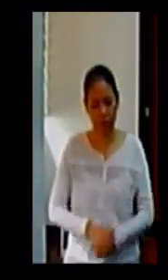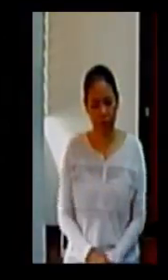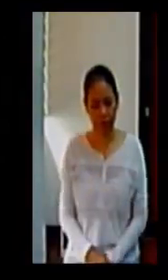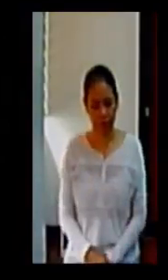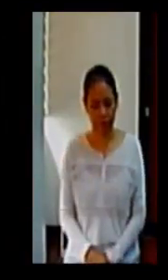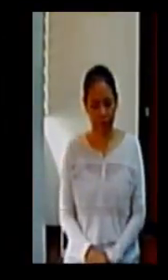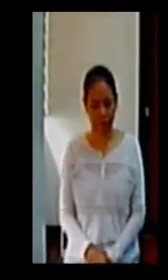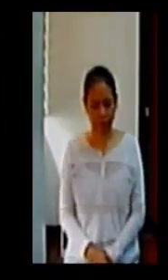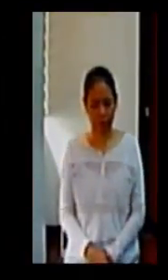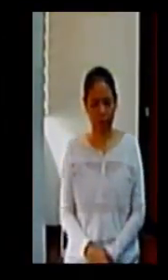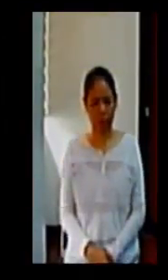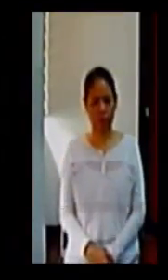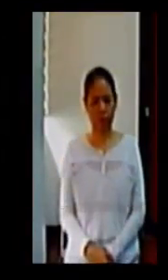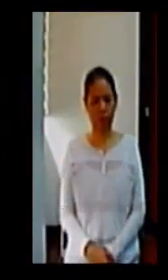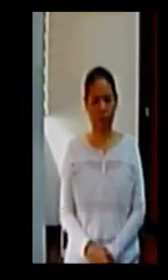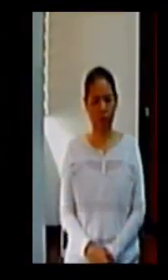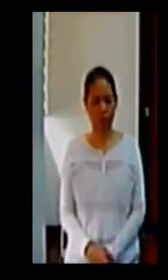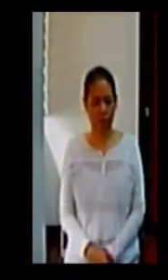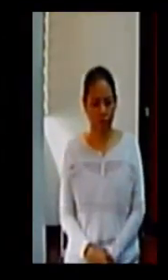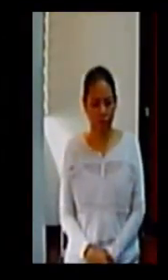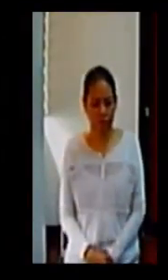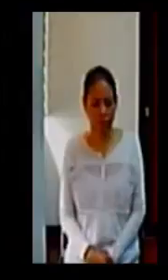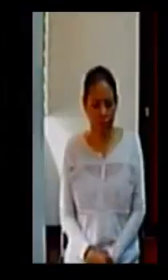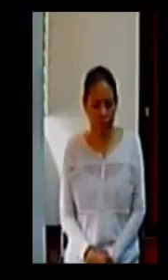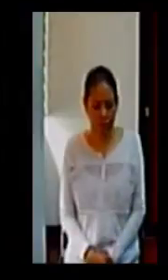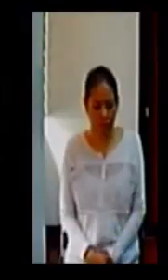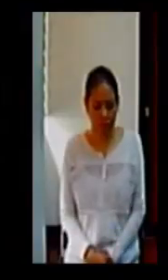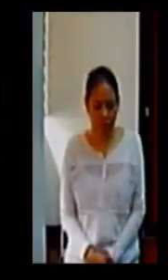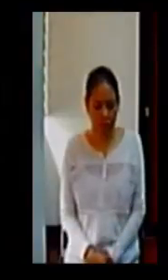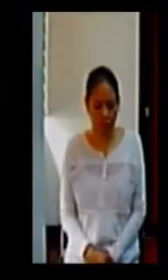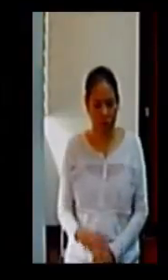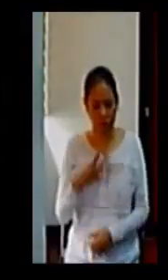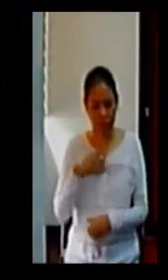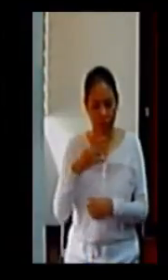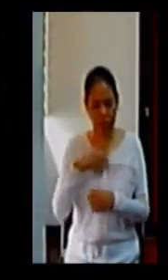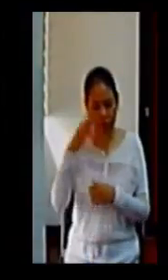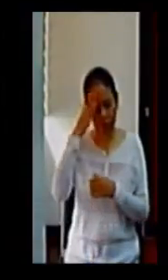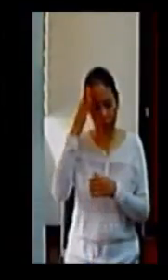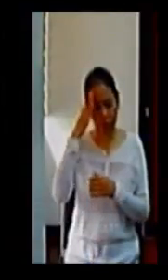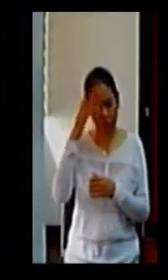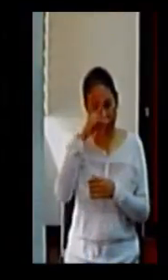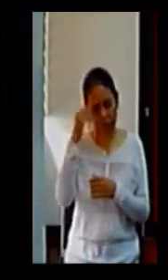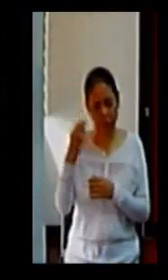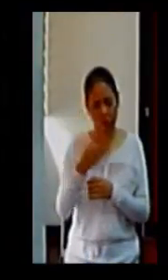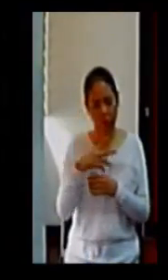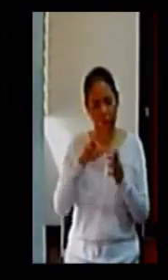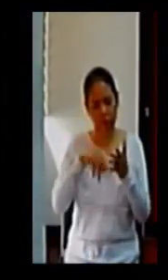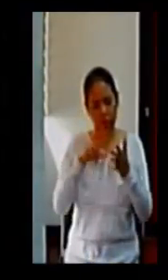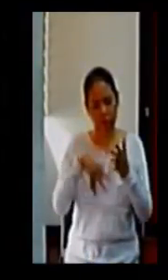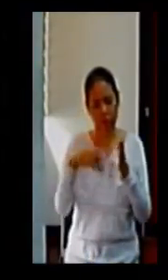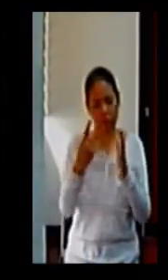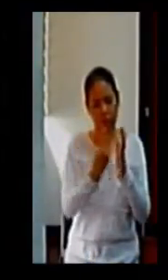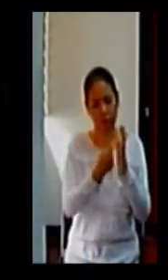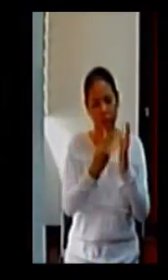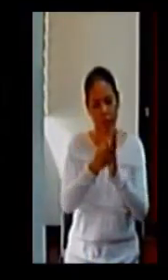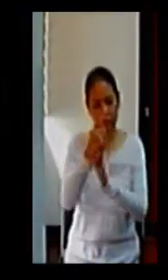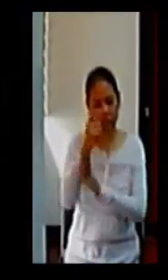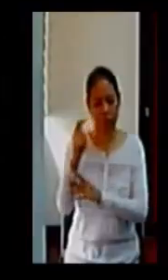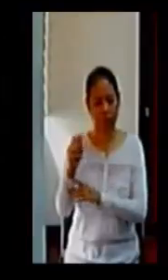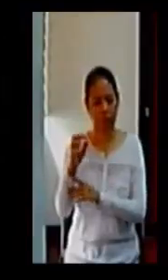okay. Ang gusto ko lang malaman kasi nabasa ko sa testimonya ni Lolo na ang sabi niya is